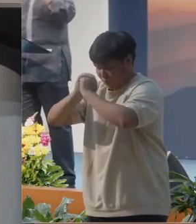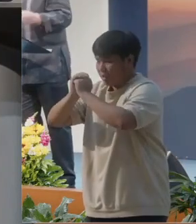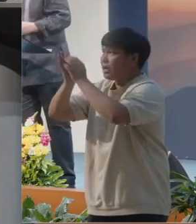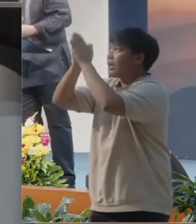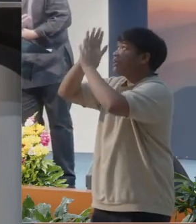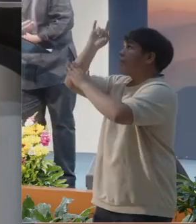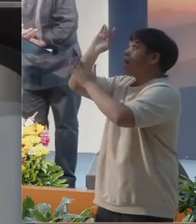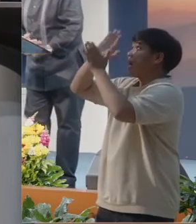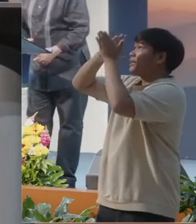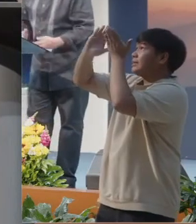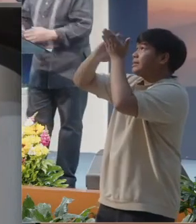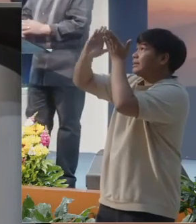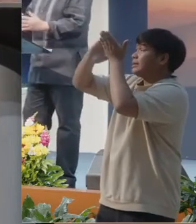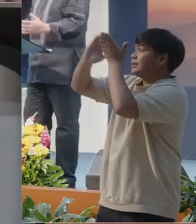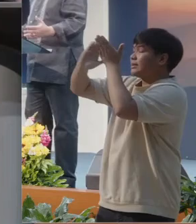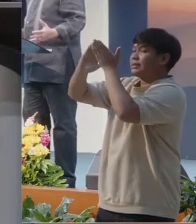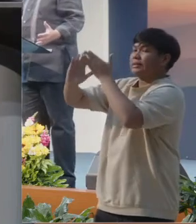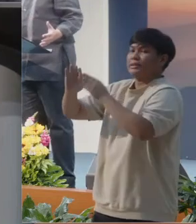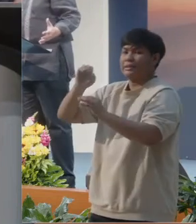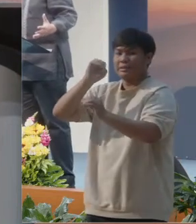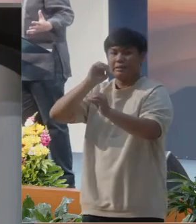ng kapatawaran, sa kanilang